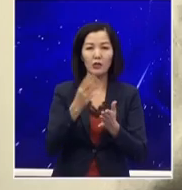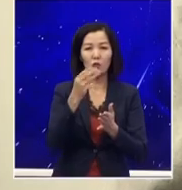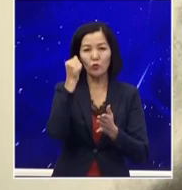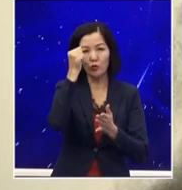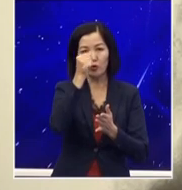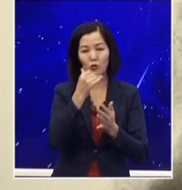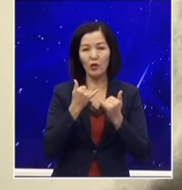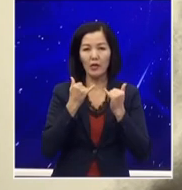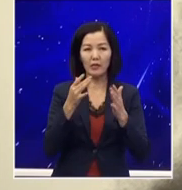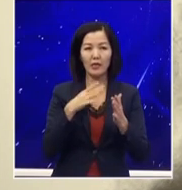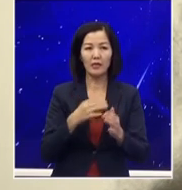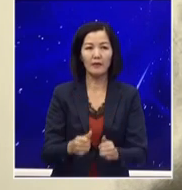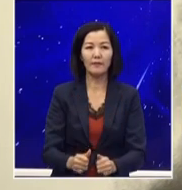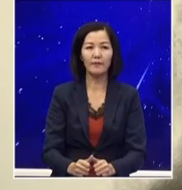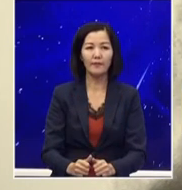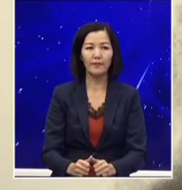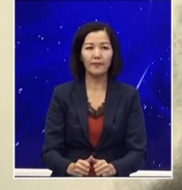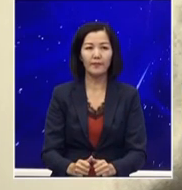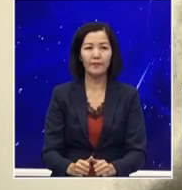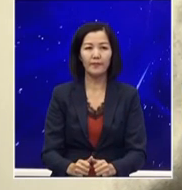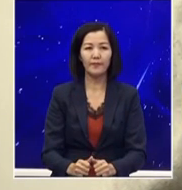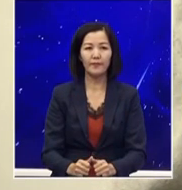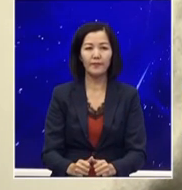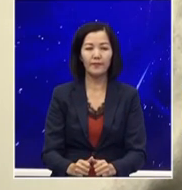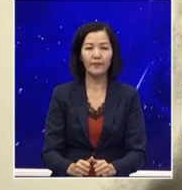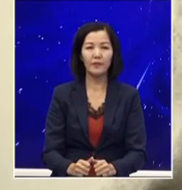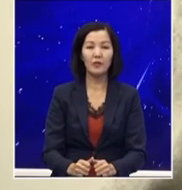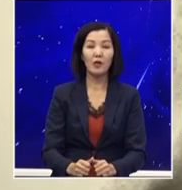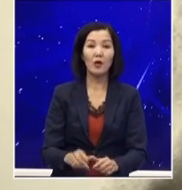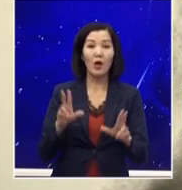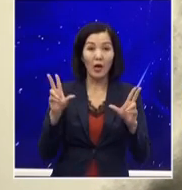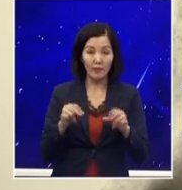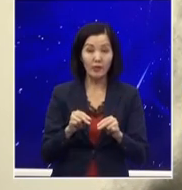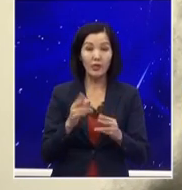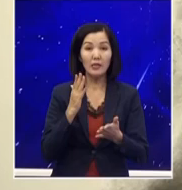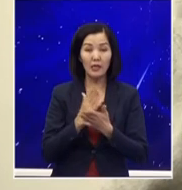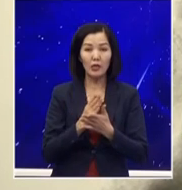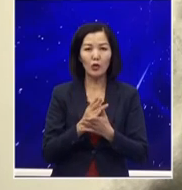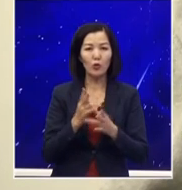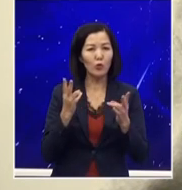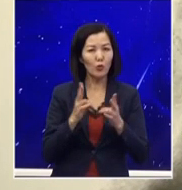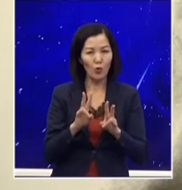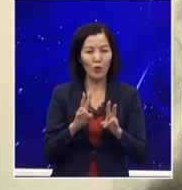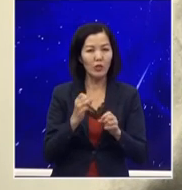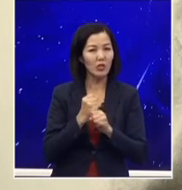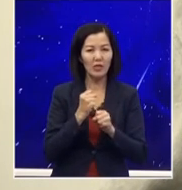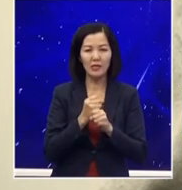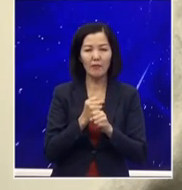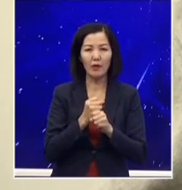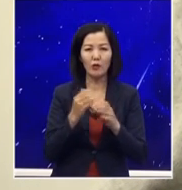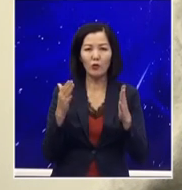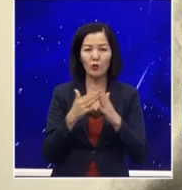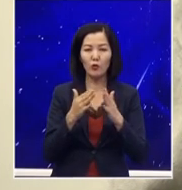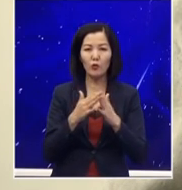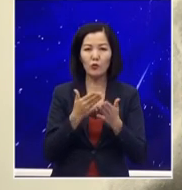уақытын арнайды. Они обещают, но ничего не делают. Олар уәде береді, бірақ ештеңке істемейді. Онда көбіне үй-күйі жоқ ардагерлер